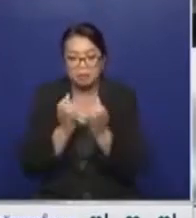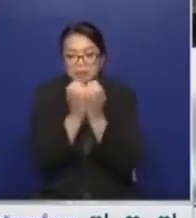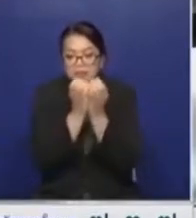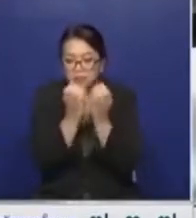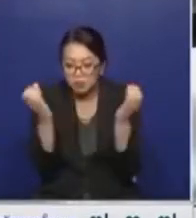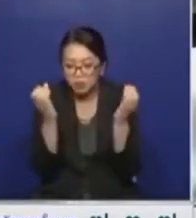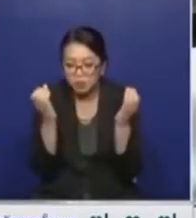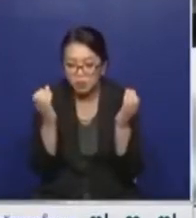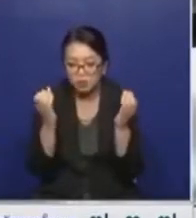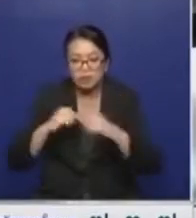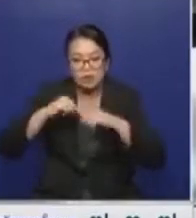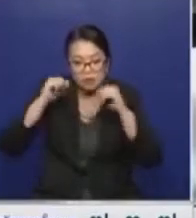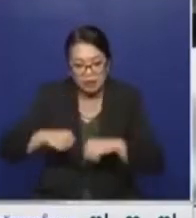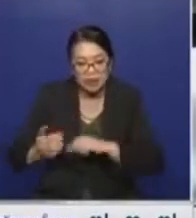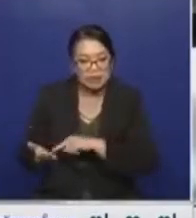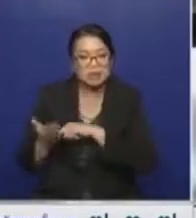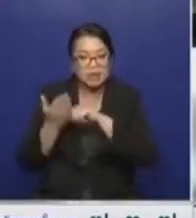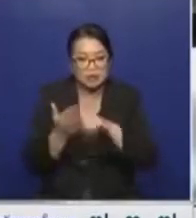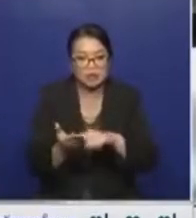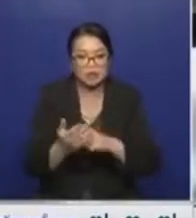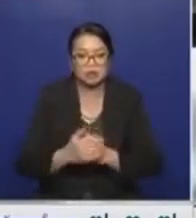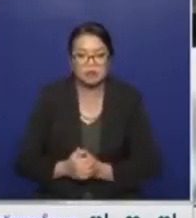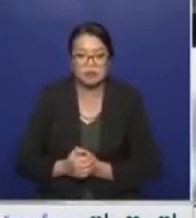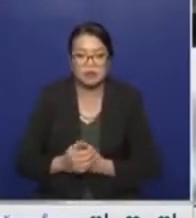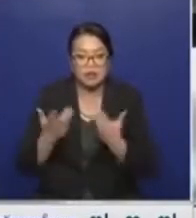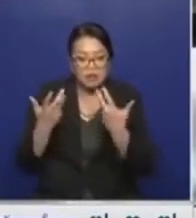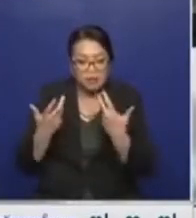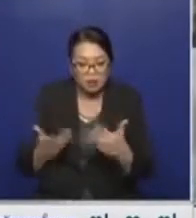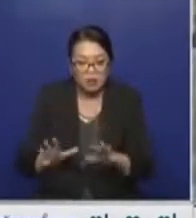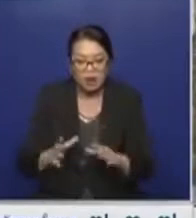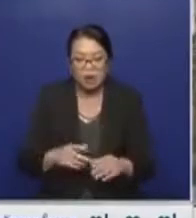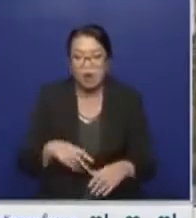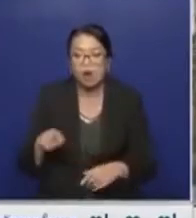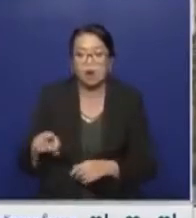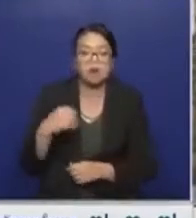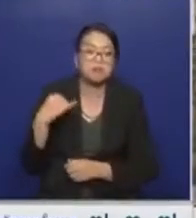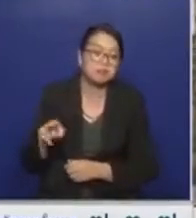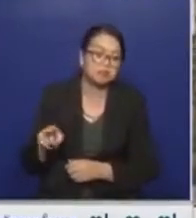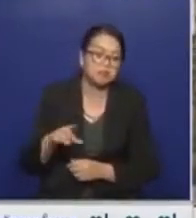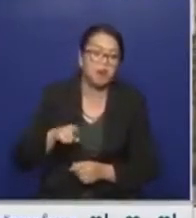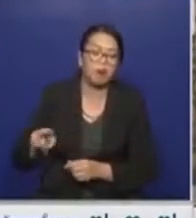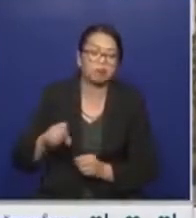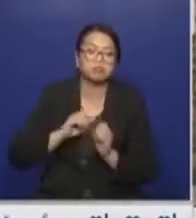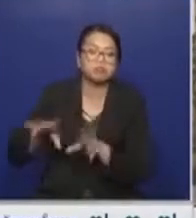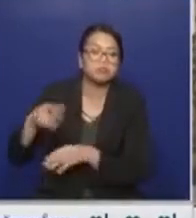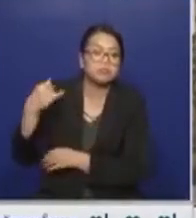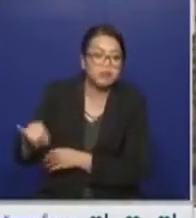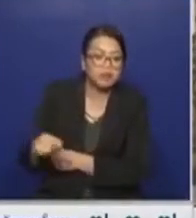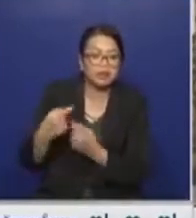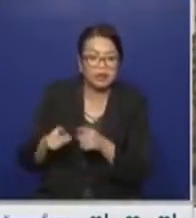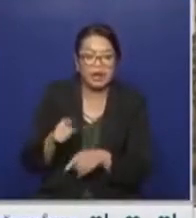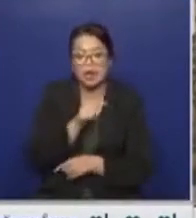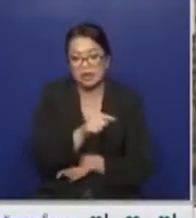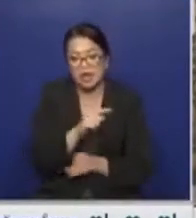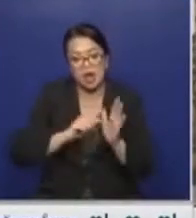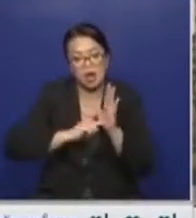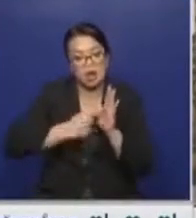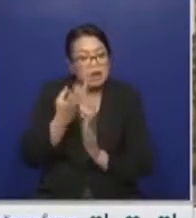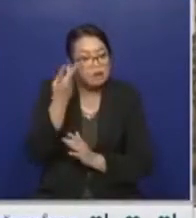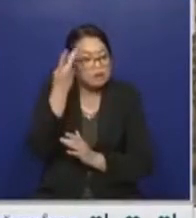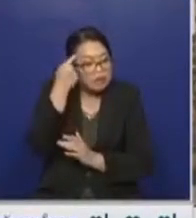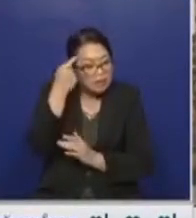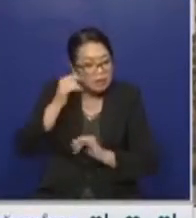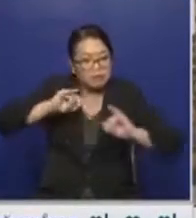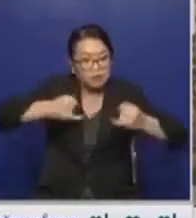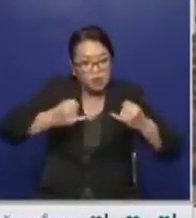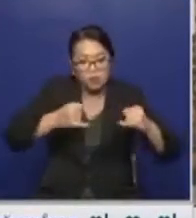ญในยติที่ท่านเสนอแล้วก็จะโยนความผิดทั้งที่ท่านเป็นผู้ก่อให้เกิดปัญห